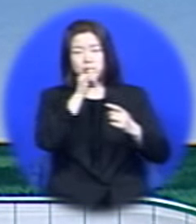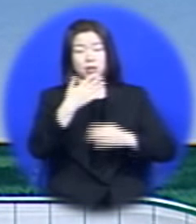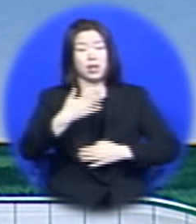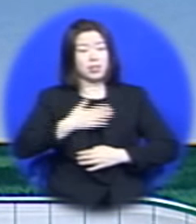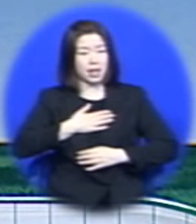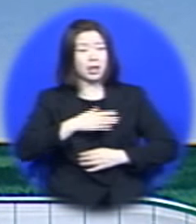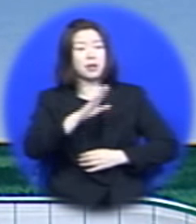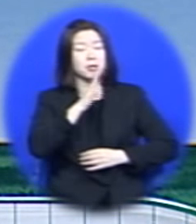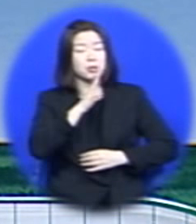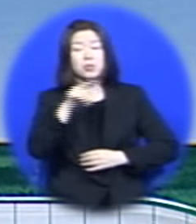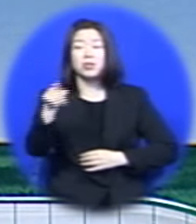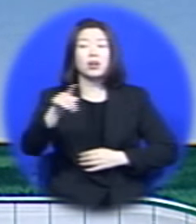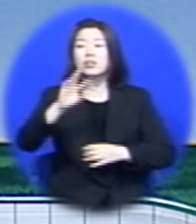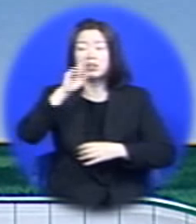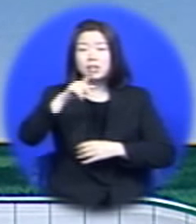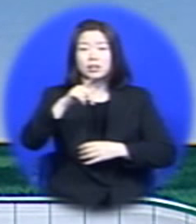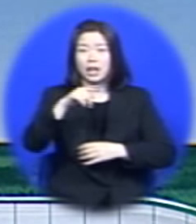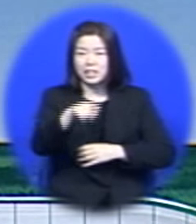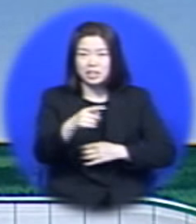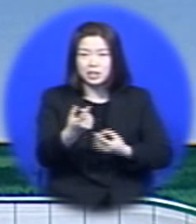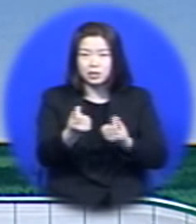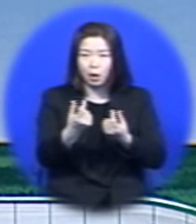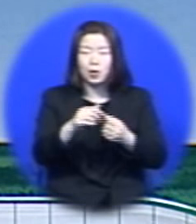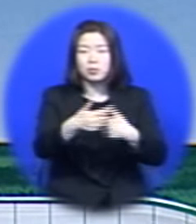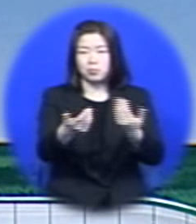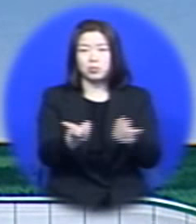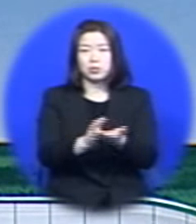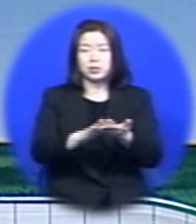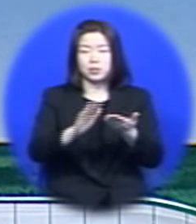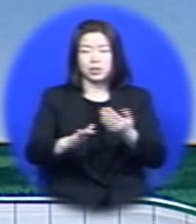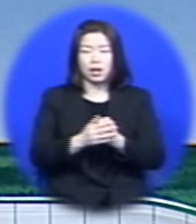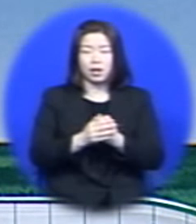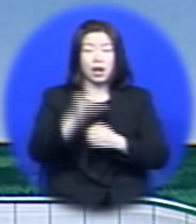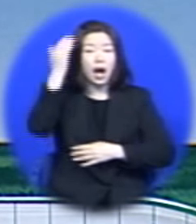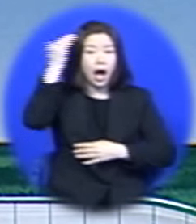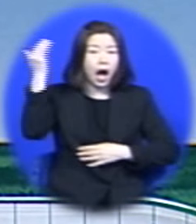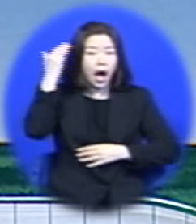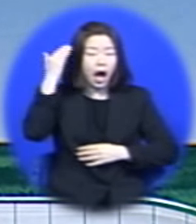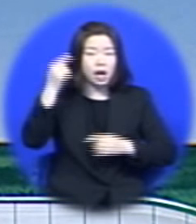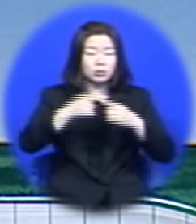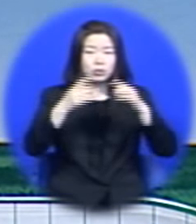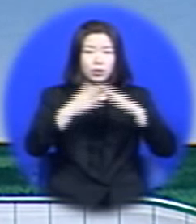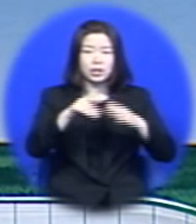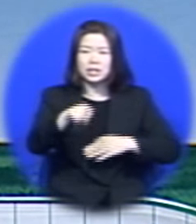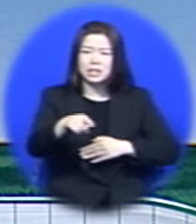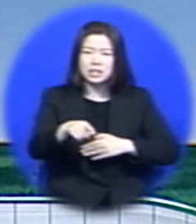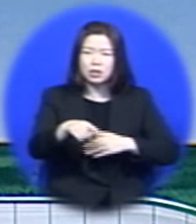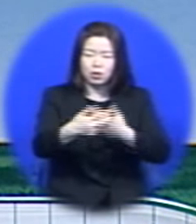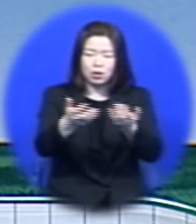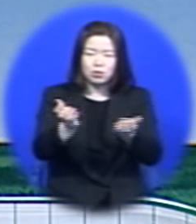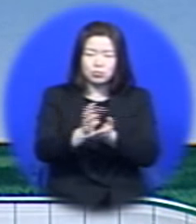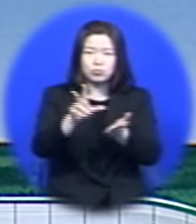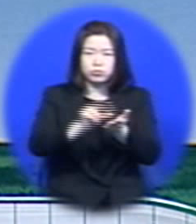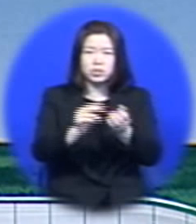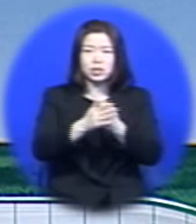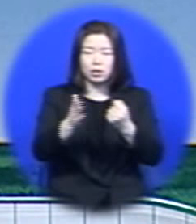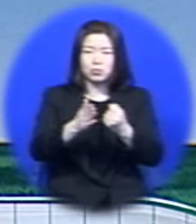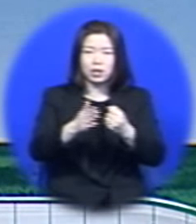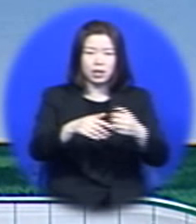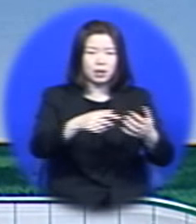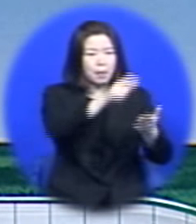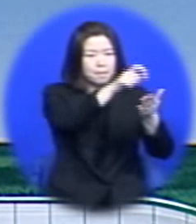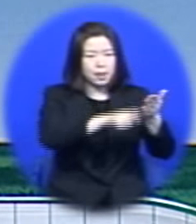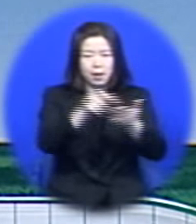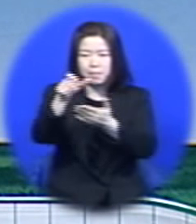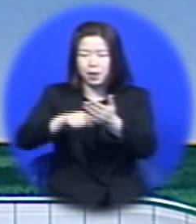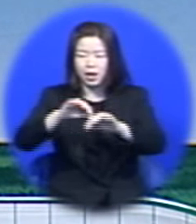너가 옳다. 한국 교회는 그것 때문에 많은 교파 분열이 일어났습니다. 옳다, 그러다 이렇게 본